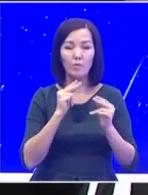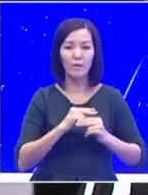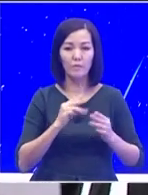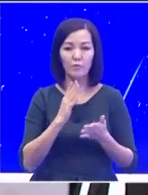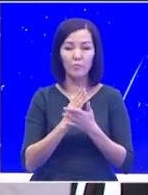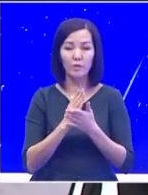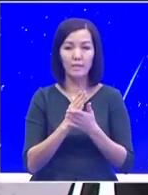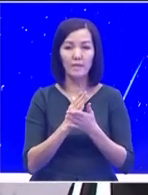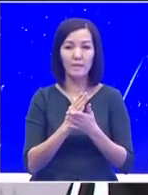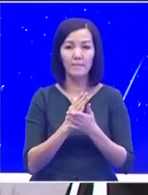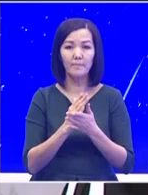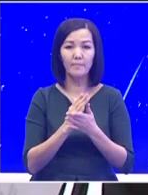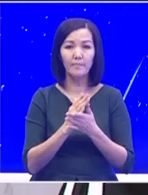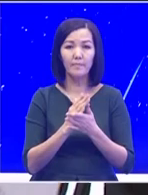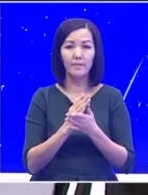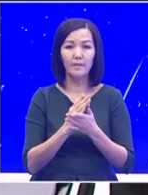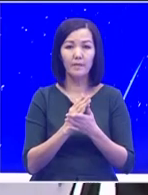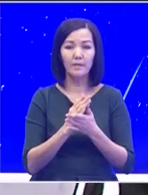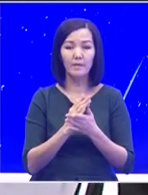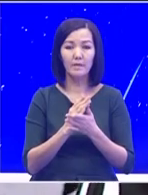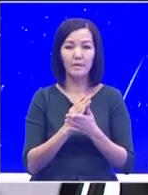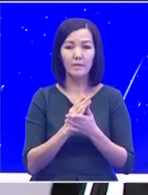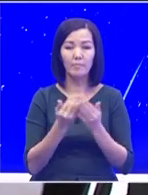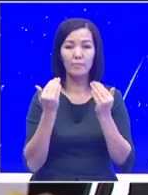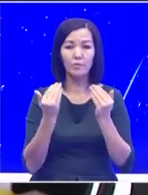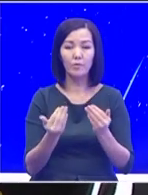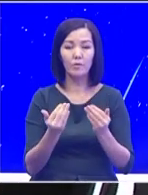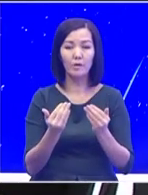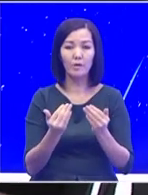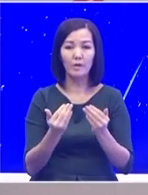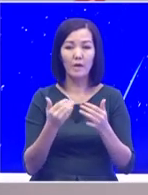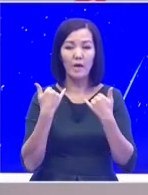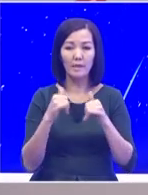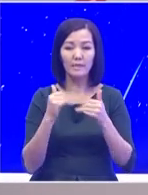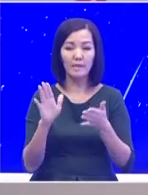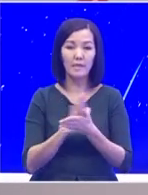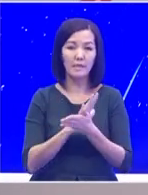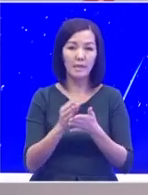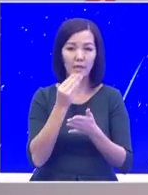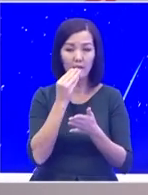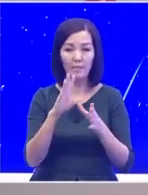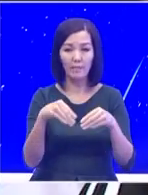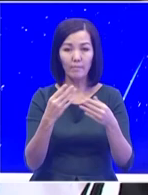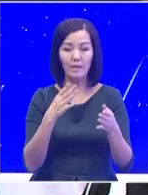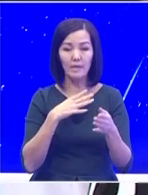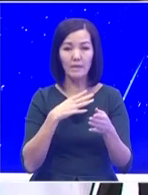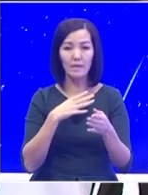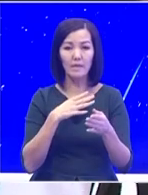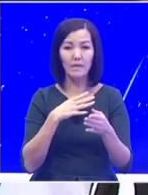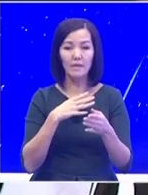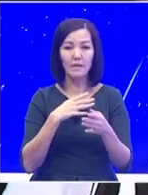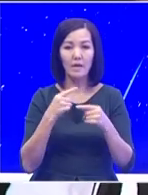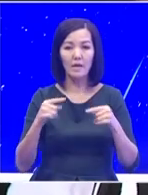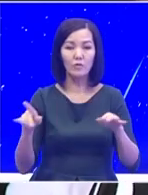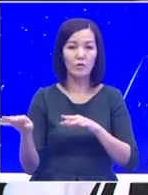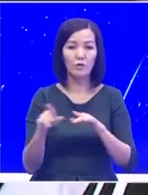Осы кісілердің тарапына мына бүгінгі асханада алғы тегін тамақ беріліп тұрады. Және осындай благотворительный шаралар